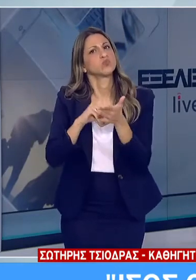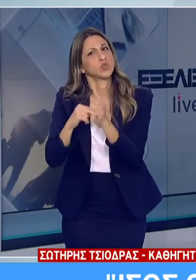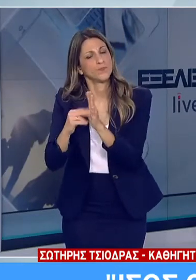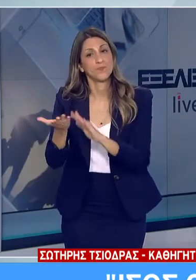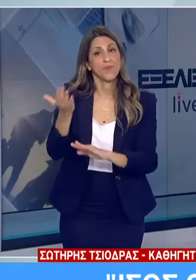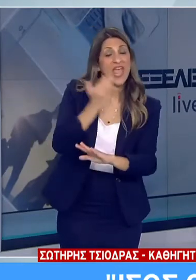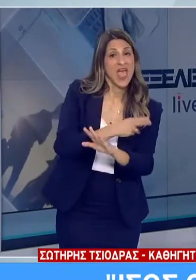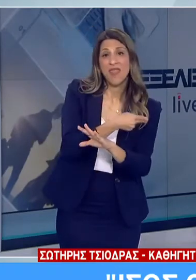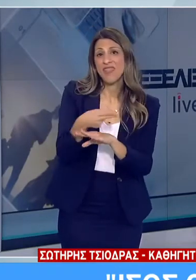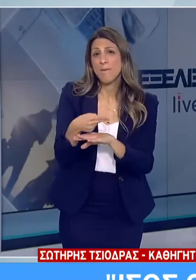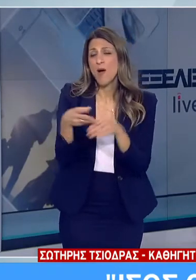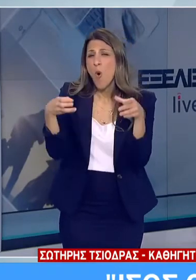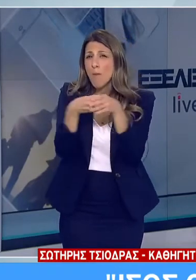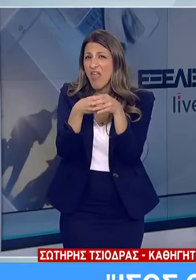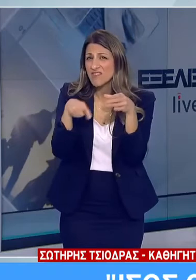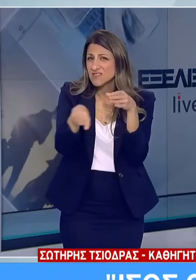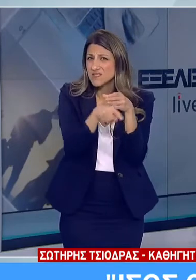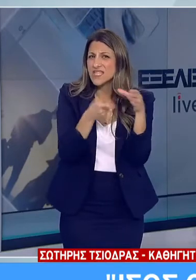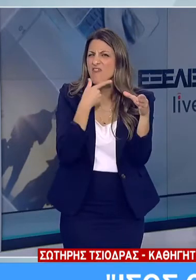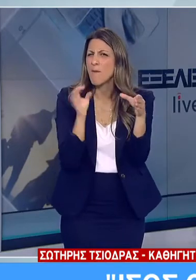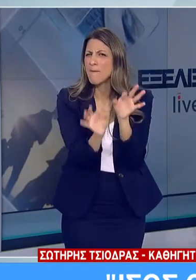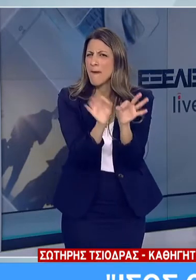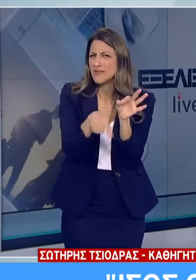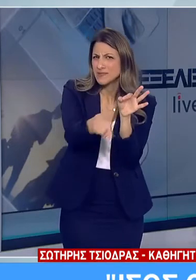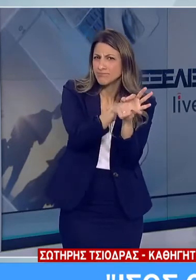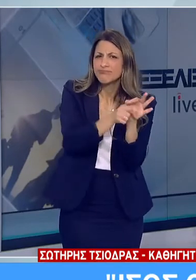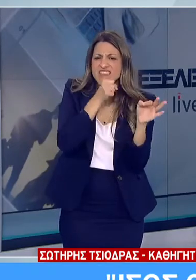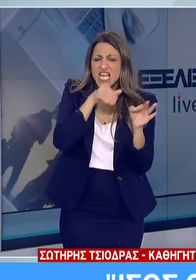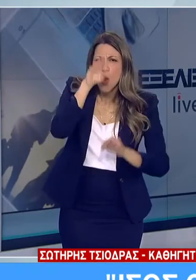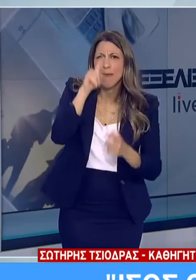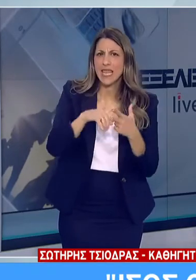Όσον αφορά το θέμα των ευπαθών ομάδων και αν αυτές επιτρέπεται να κάνουν εσωτερικό τουρισμό,